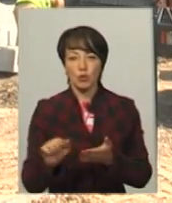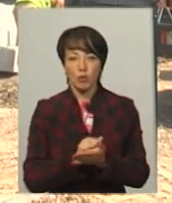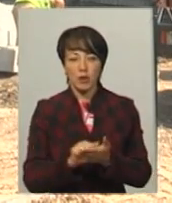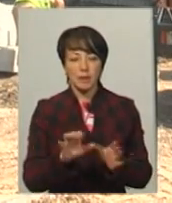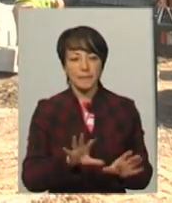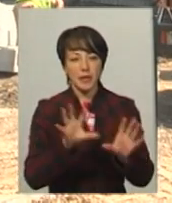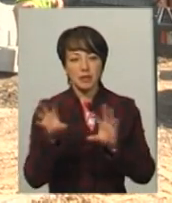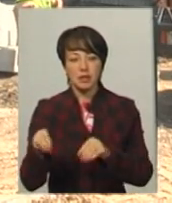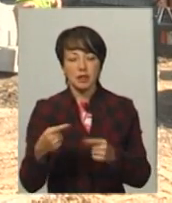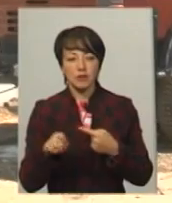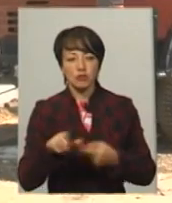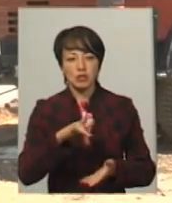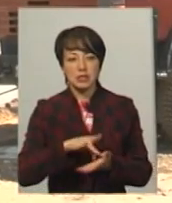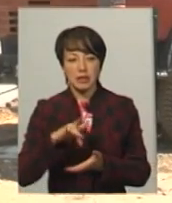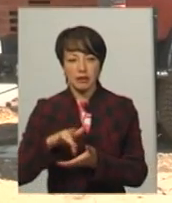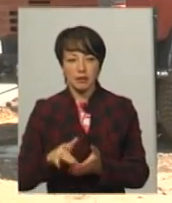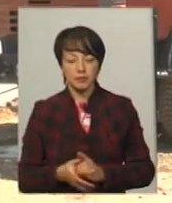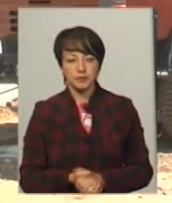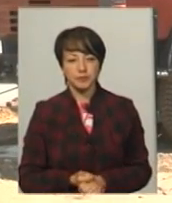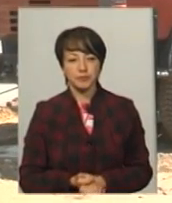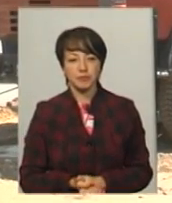десь переселяти в інші центри.